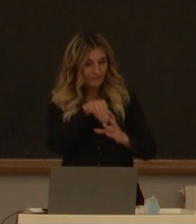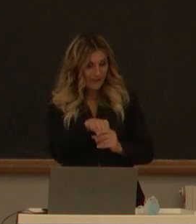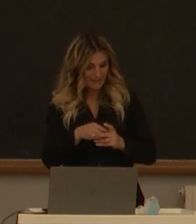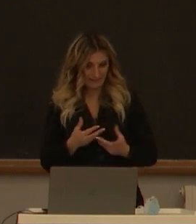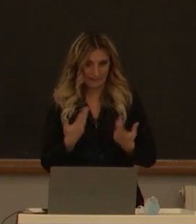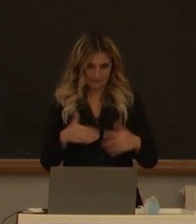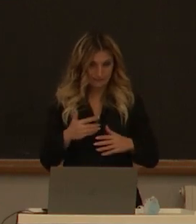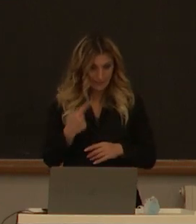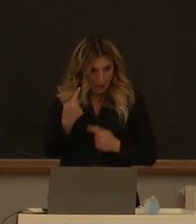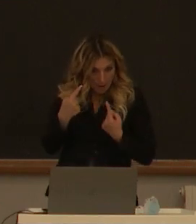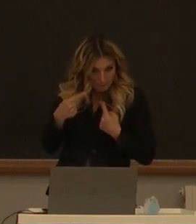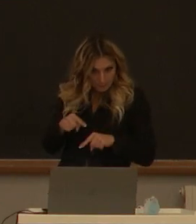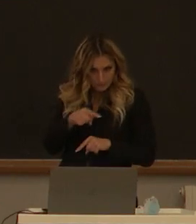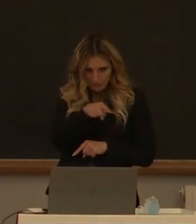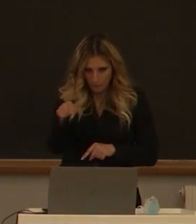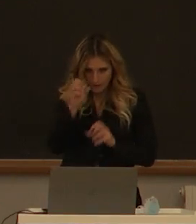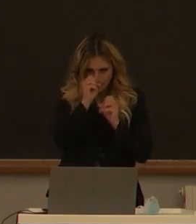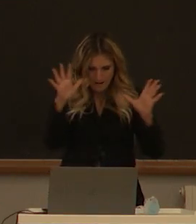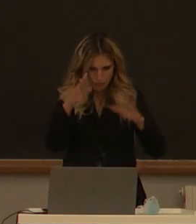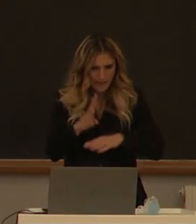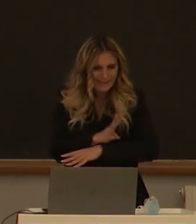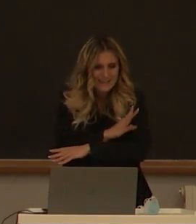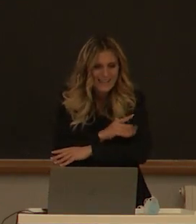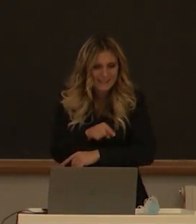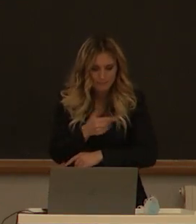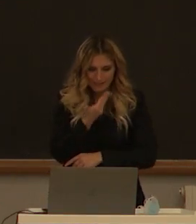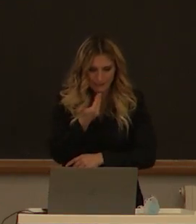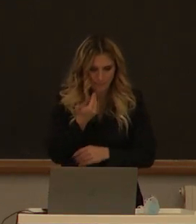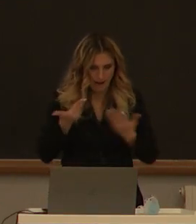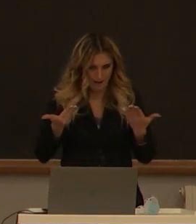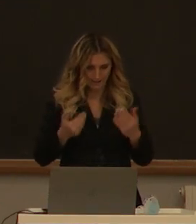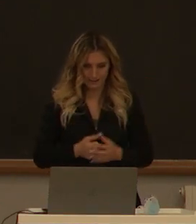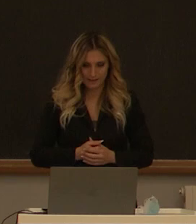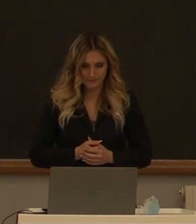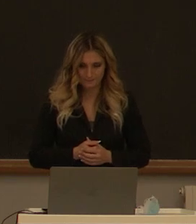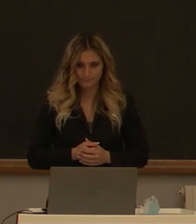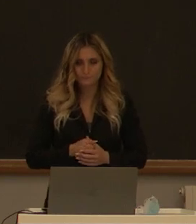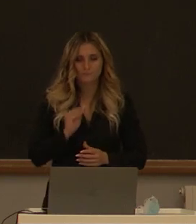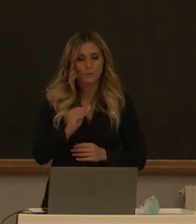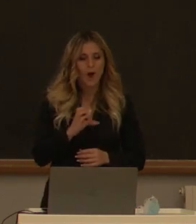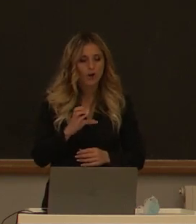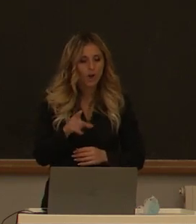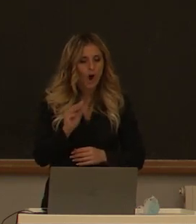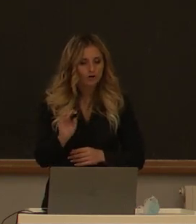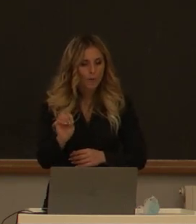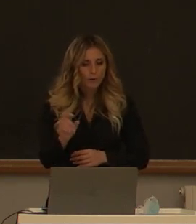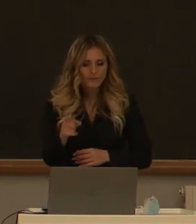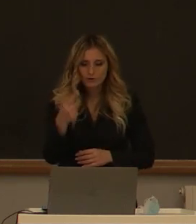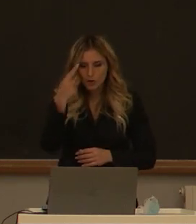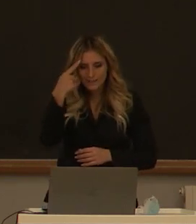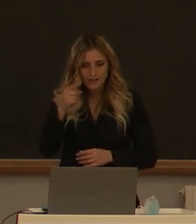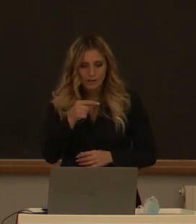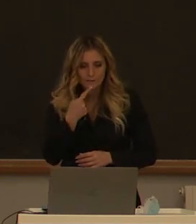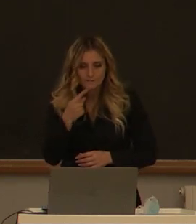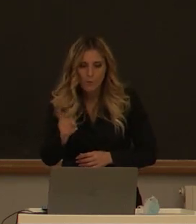la dice lunga su quella che è la sensibilità in tal senso. Professor Chiodo, qual è la sua opinione? E poi magari diamo la parola al professor Dainese anche